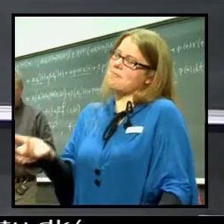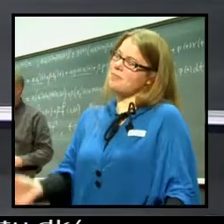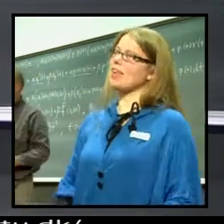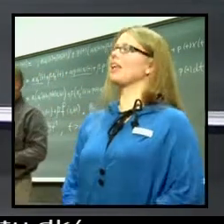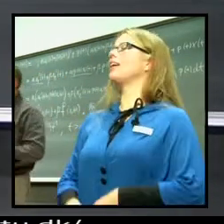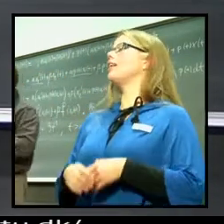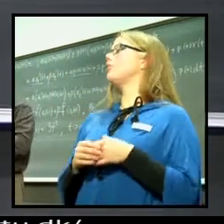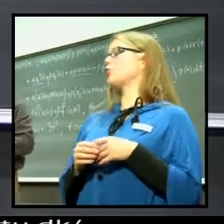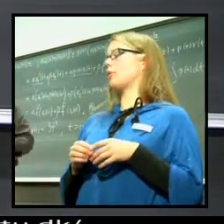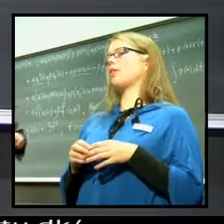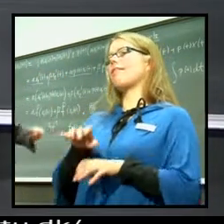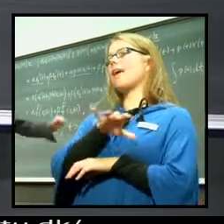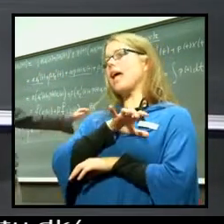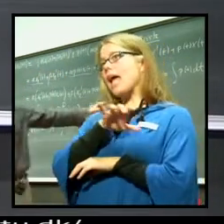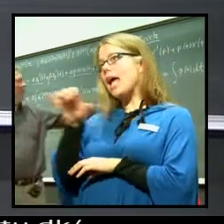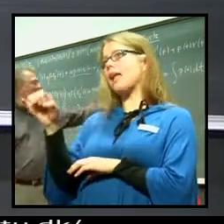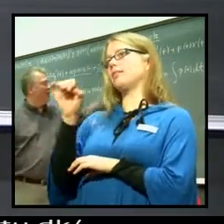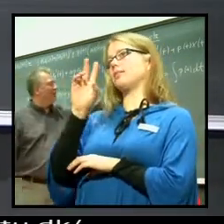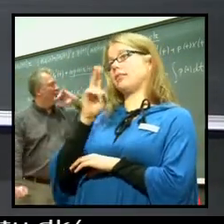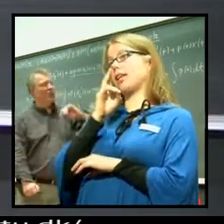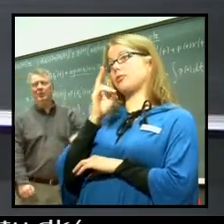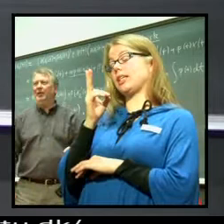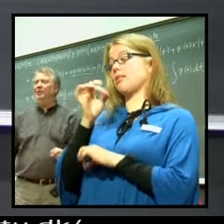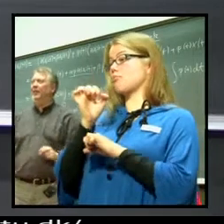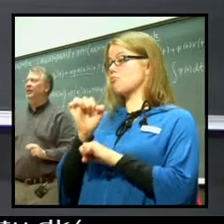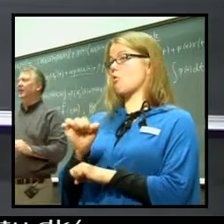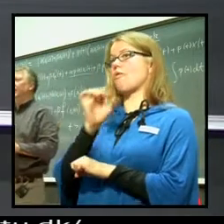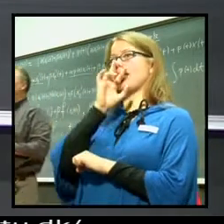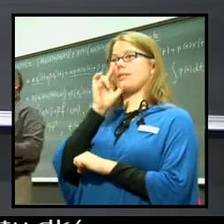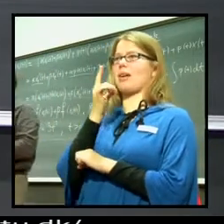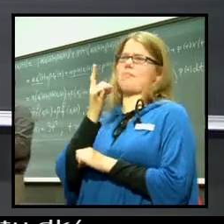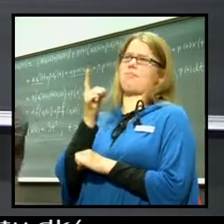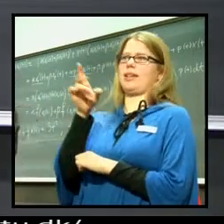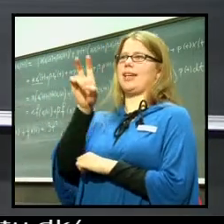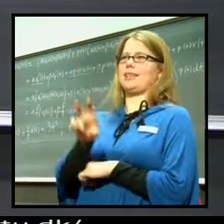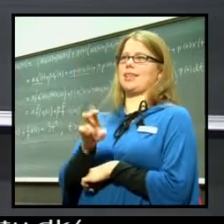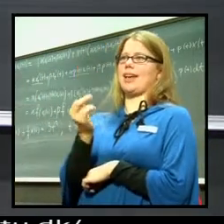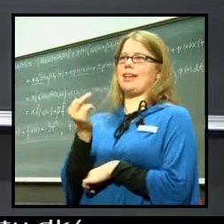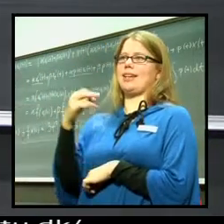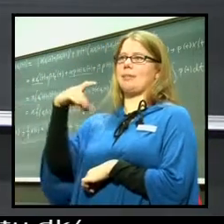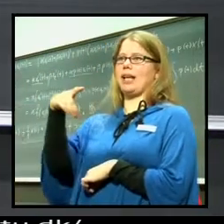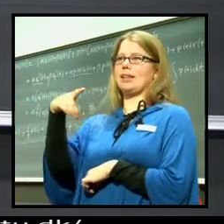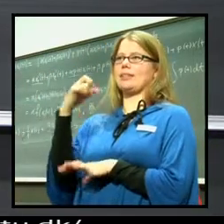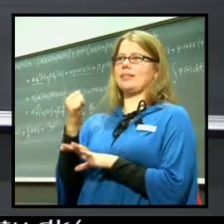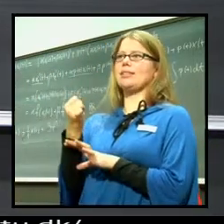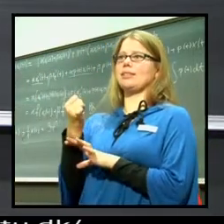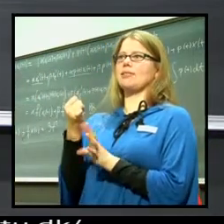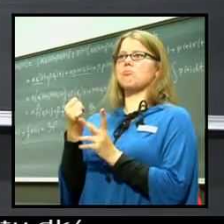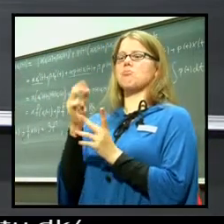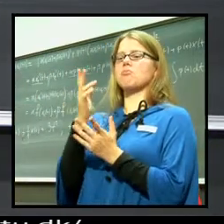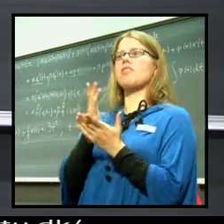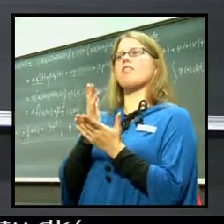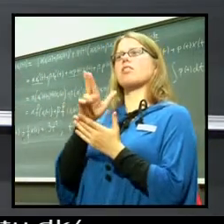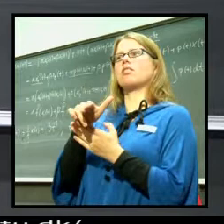Se. Alle og enhver kan jo så se, at det må være enormt smart, bare lige at integrere lille p, fordi om ikke andet, så kan man da lave et